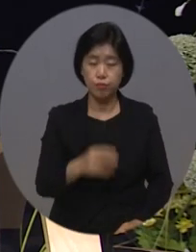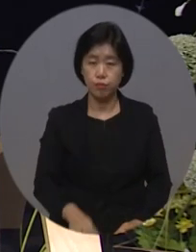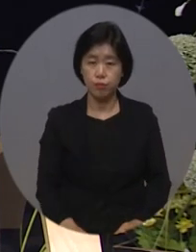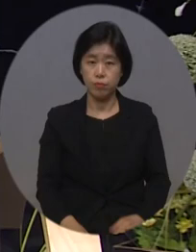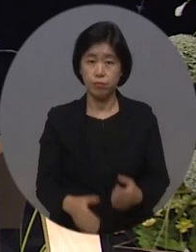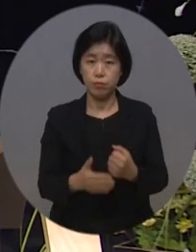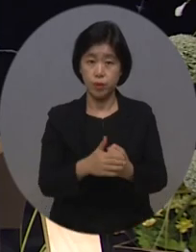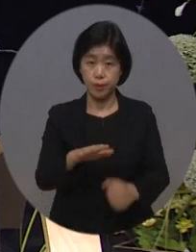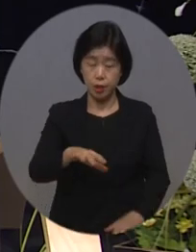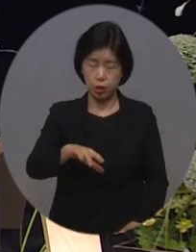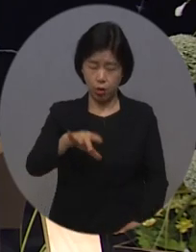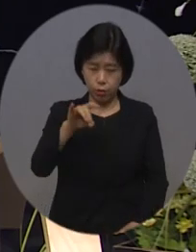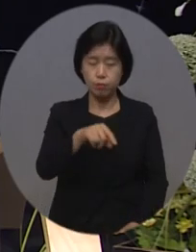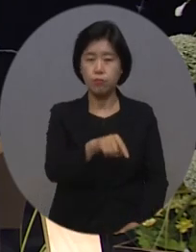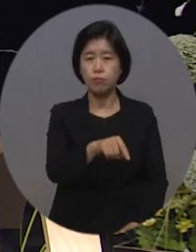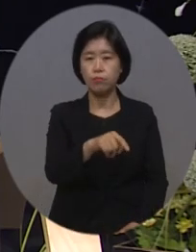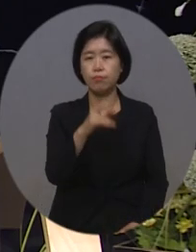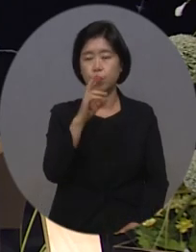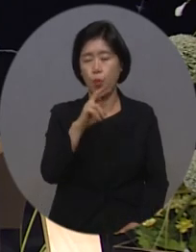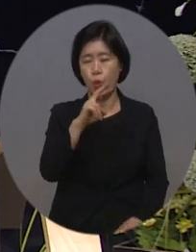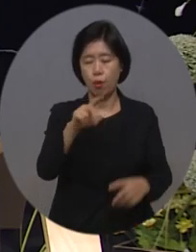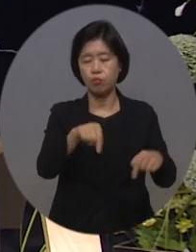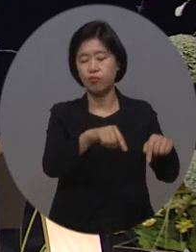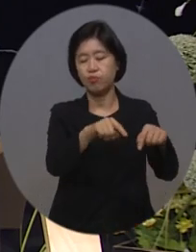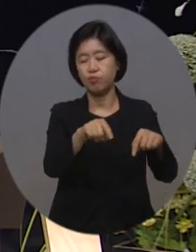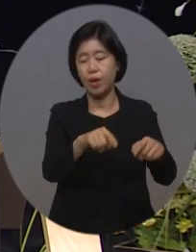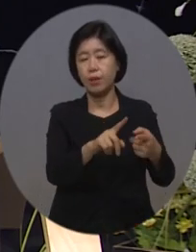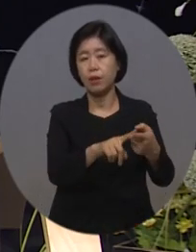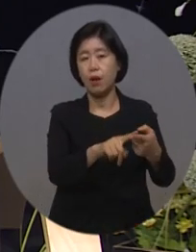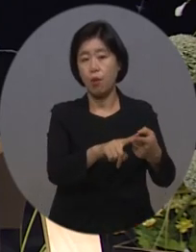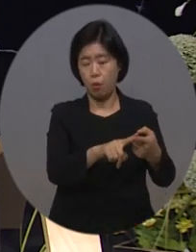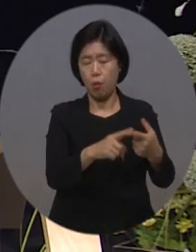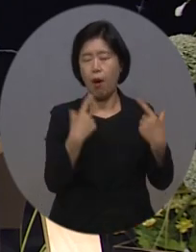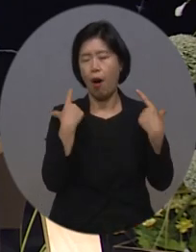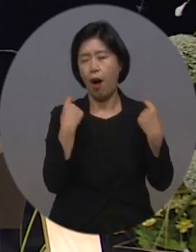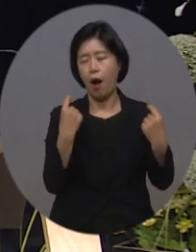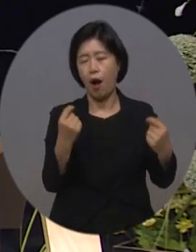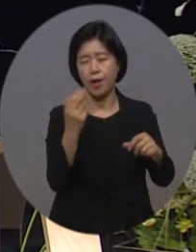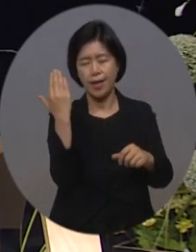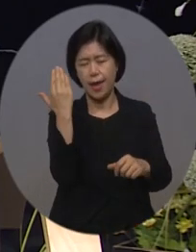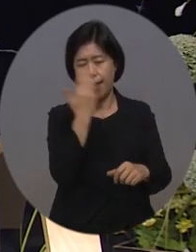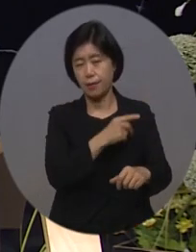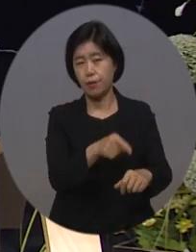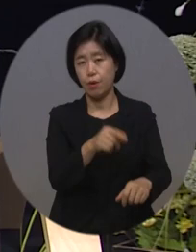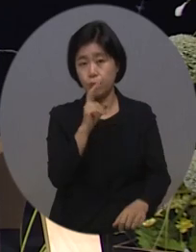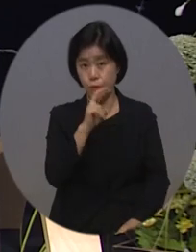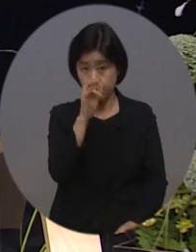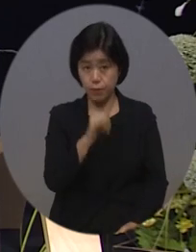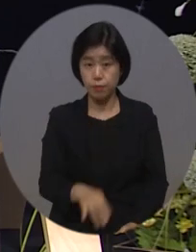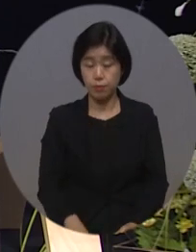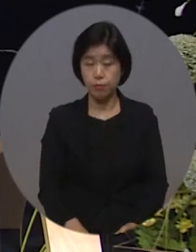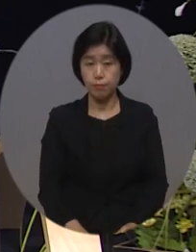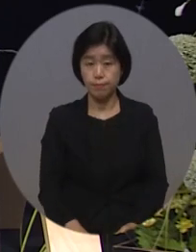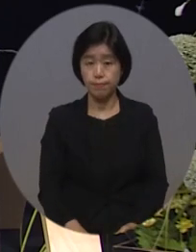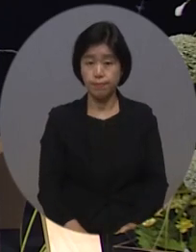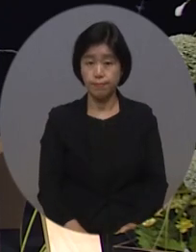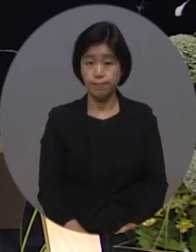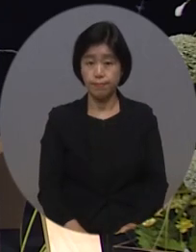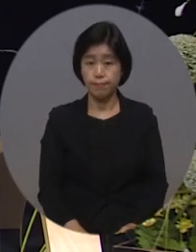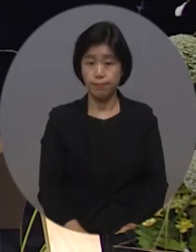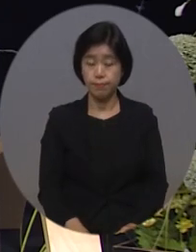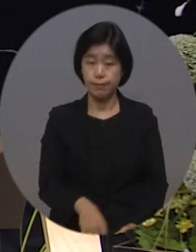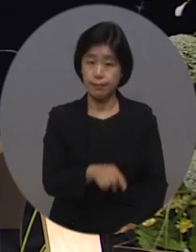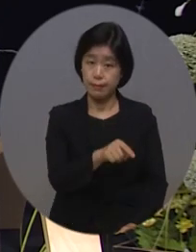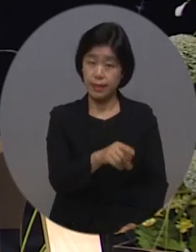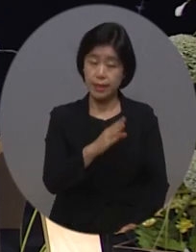그러므로 처음 녹음된 그대로 훼손 없는 소리를 들을 수 있습니다. 온전히 깨끗한 음원,